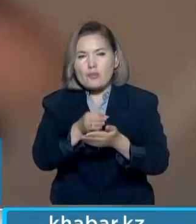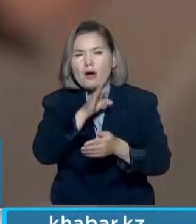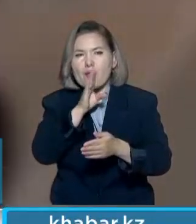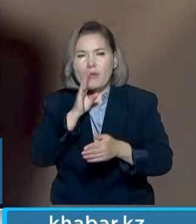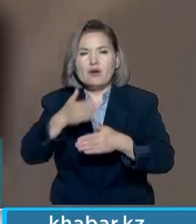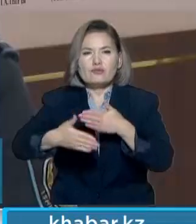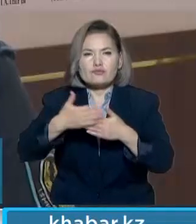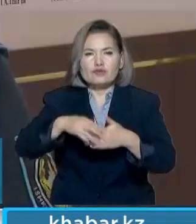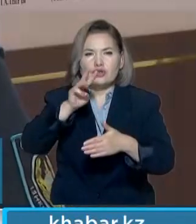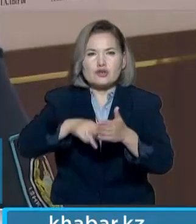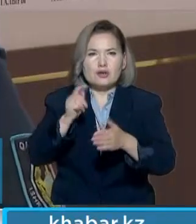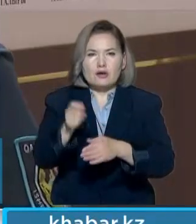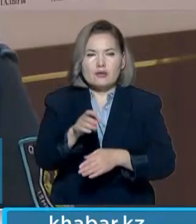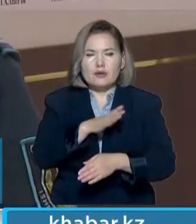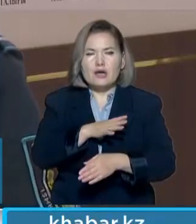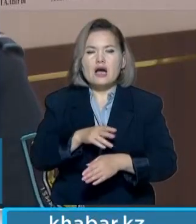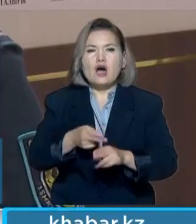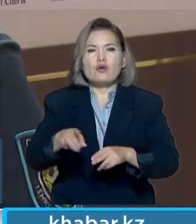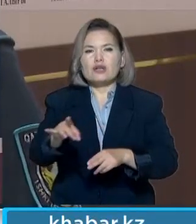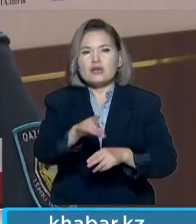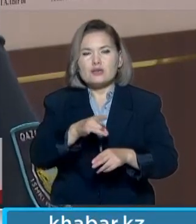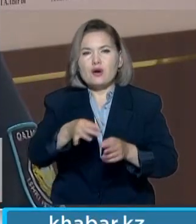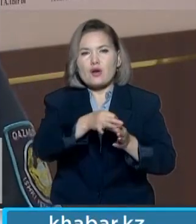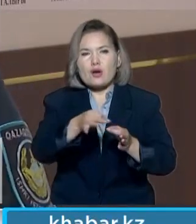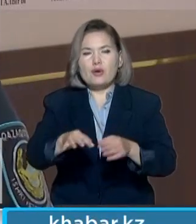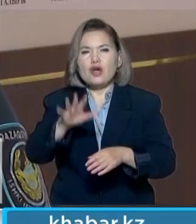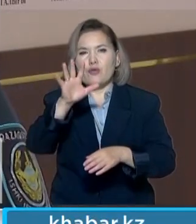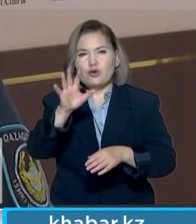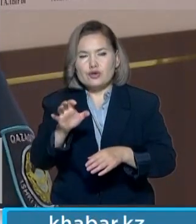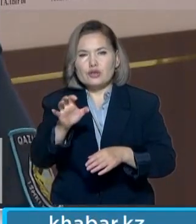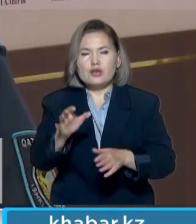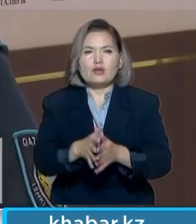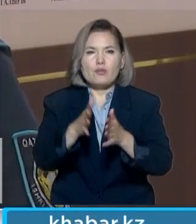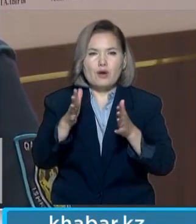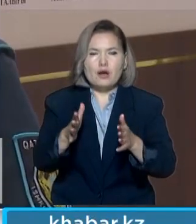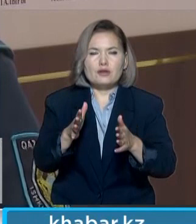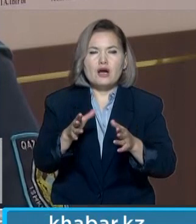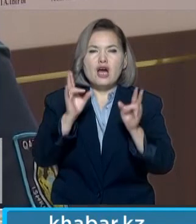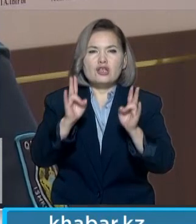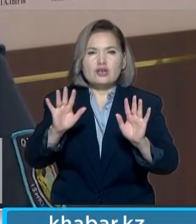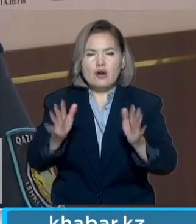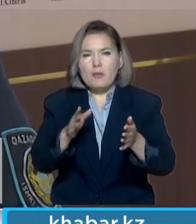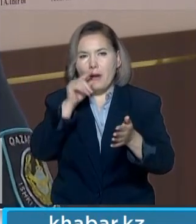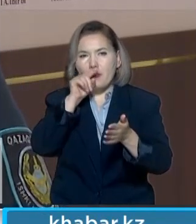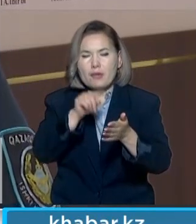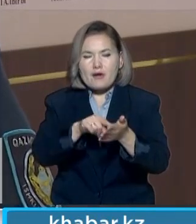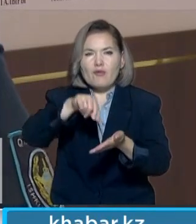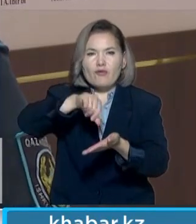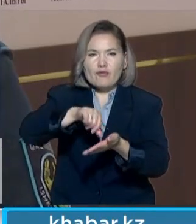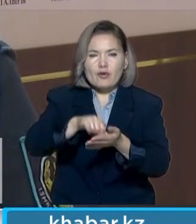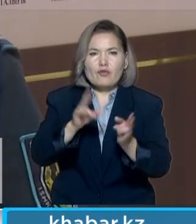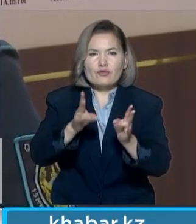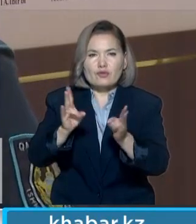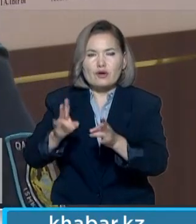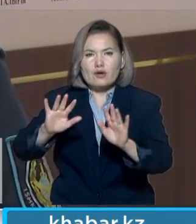ата-аналар арқалады. Жылдың басынан бастап республика көлемінде 500-ден астам жол көлік оқиғасы тіркелген осы мопедтердің қатысуымен.